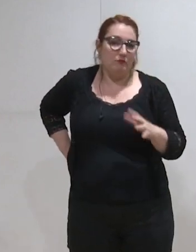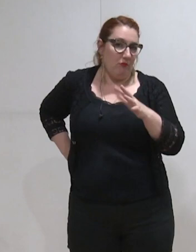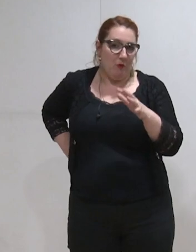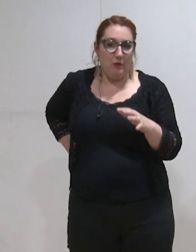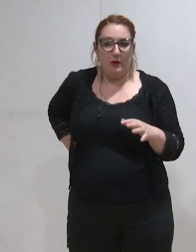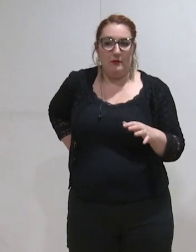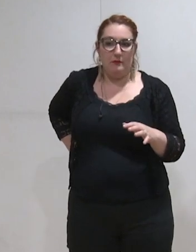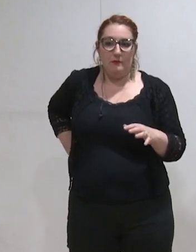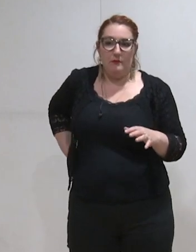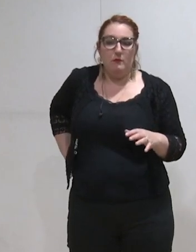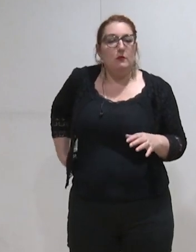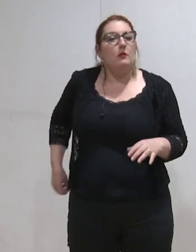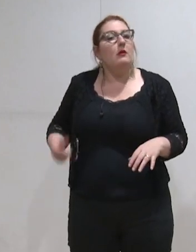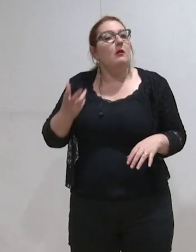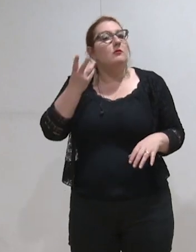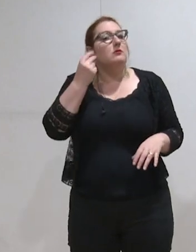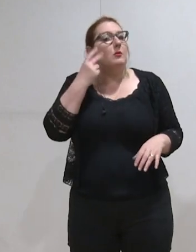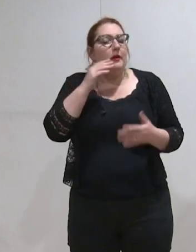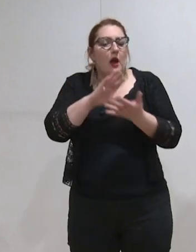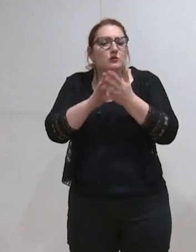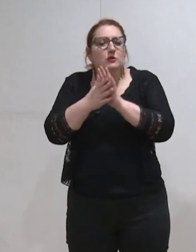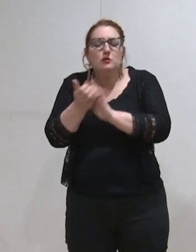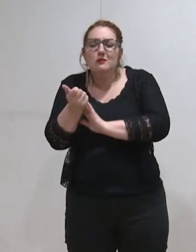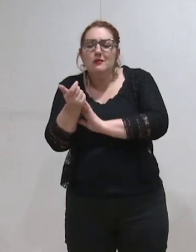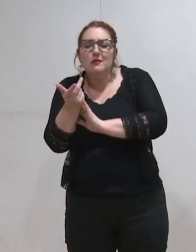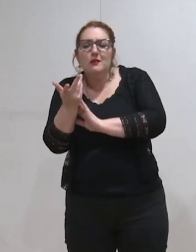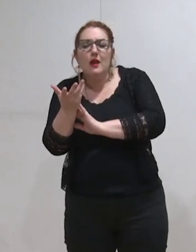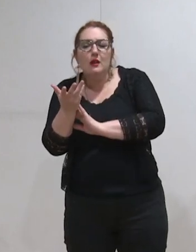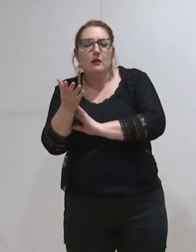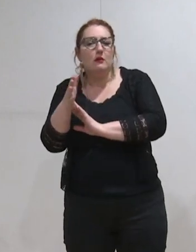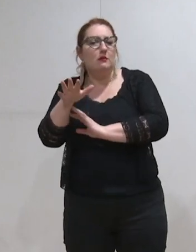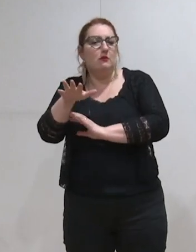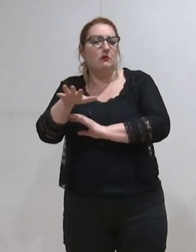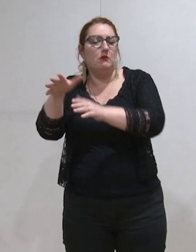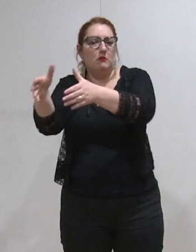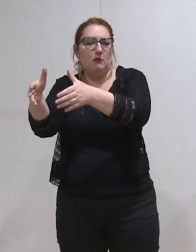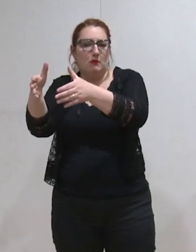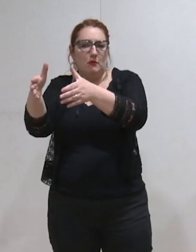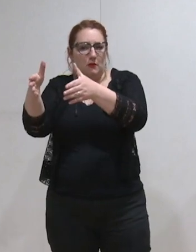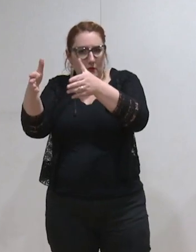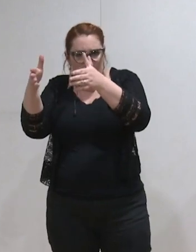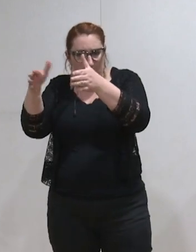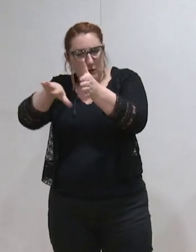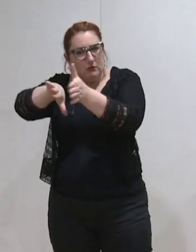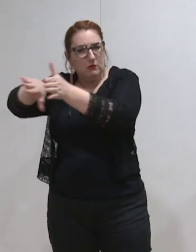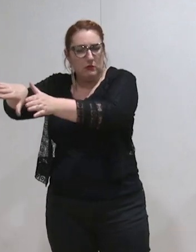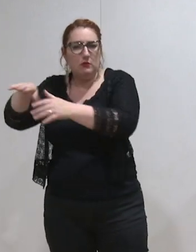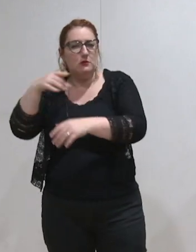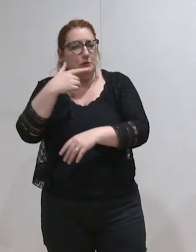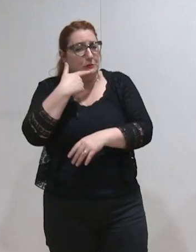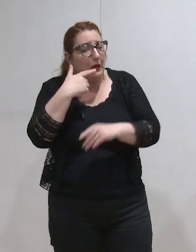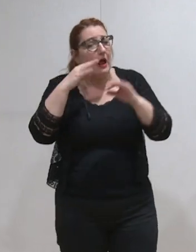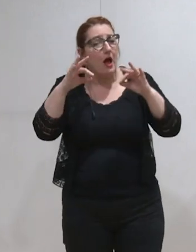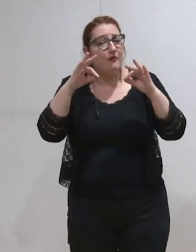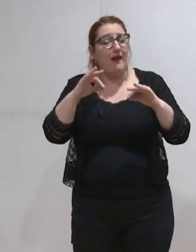compris que j'ai sorti les quelques associations qui étaient si j'ose dire dans leur environnement on parle bien des 20 associations